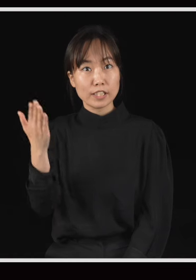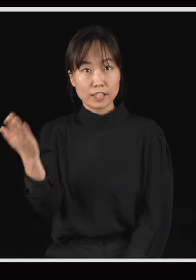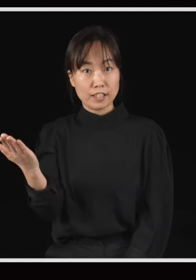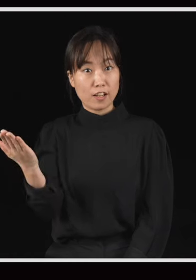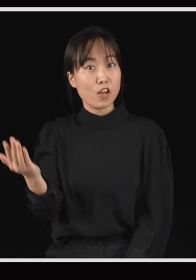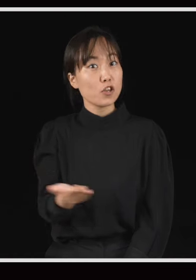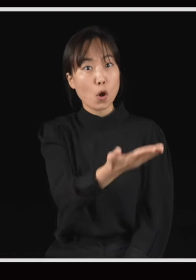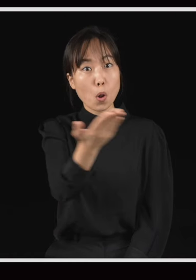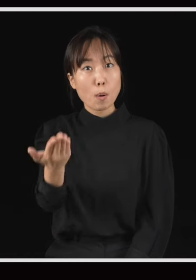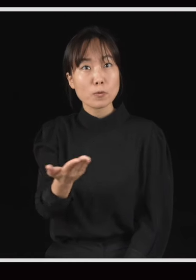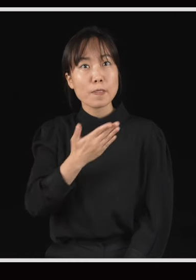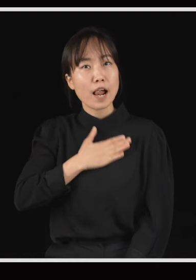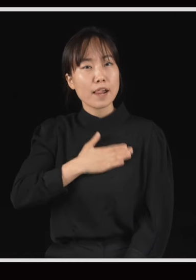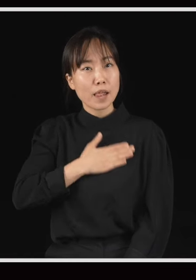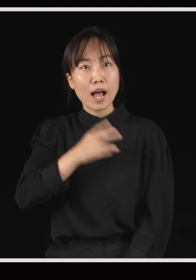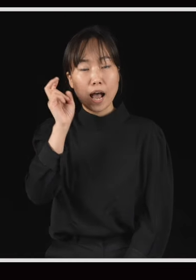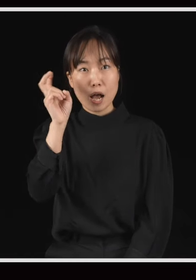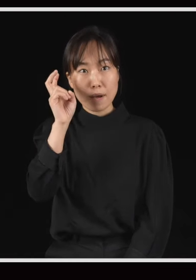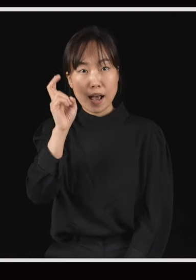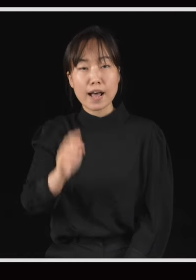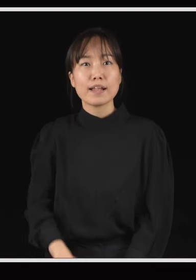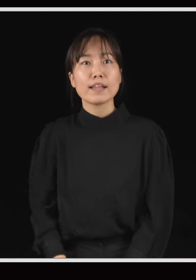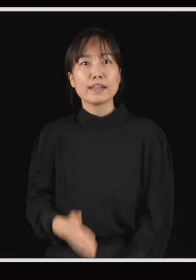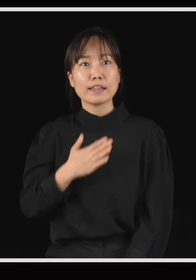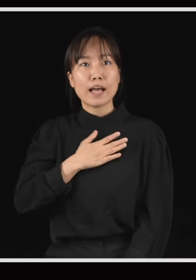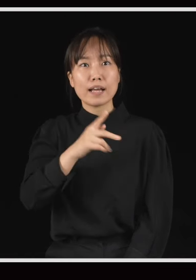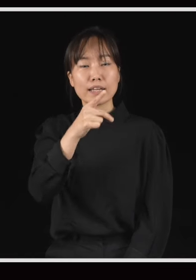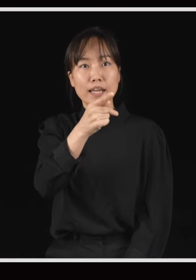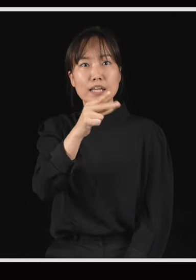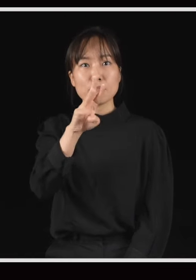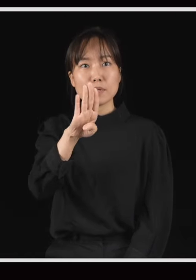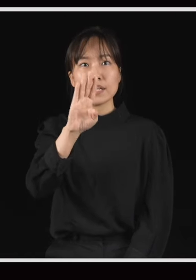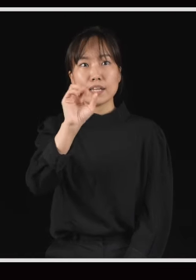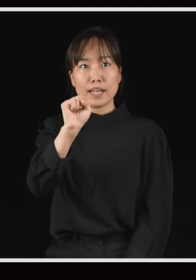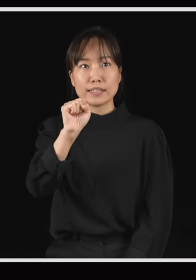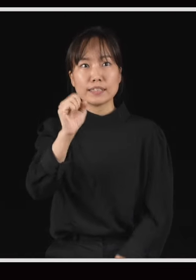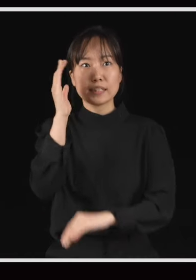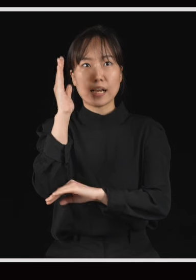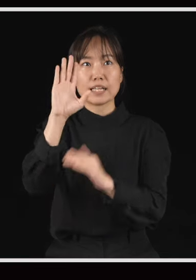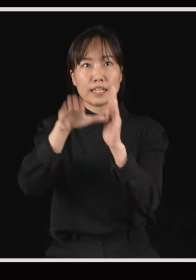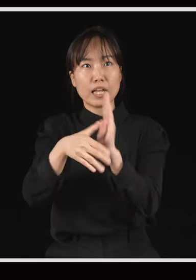자, 그런데 아마 이건 이제 많이들 아실 겁니다. 제가 KBS에서도 보여드렸던 그림인데